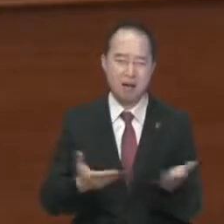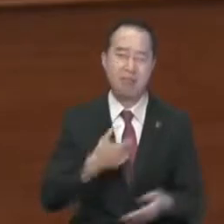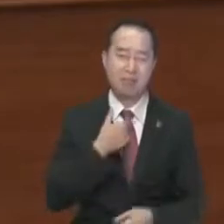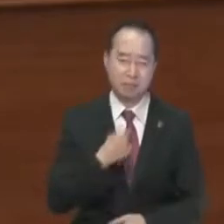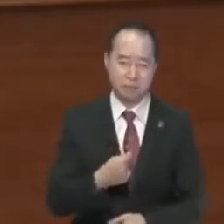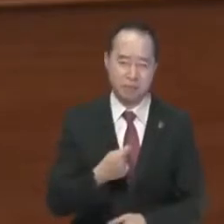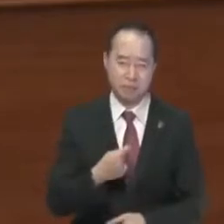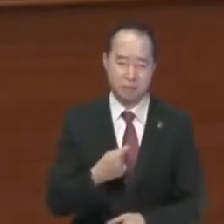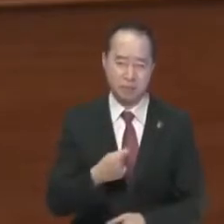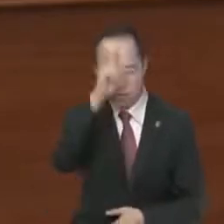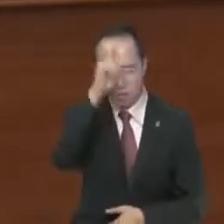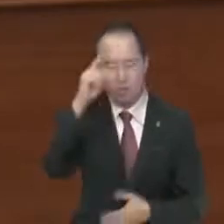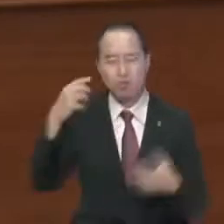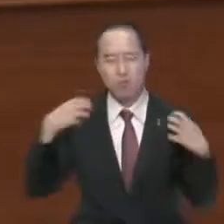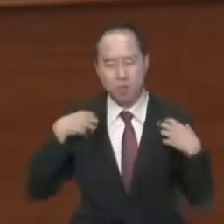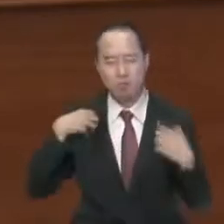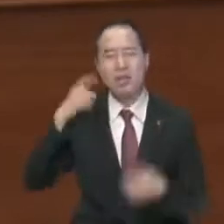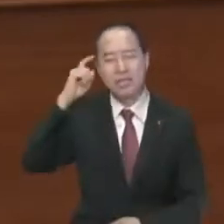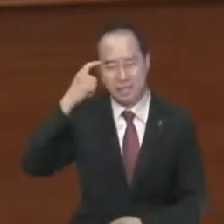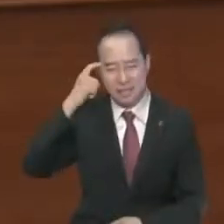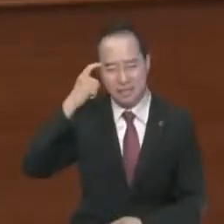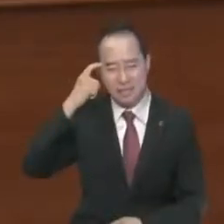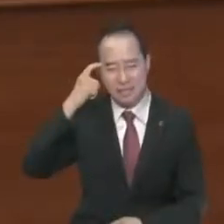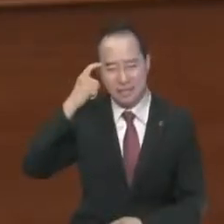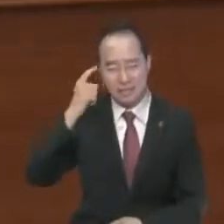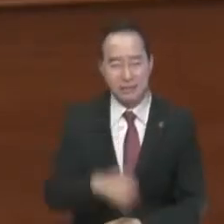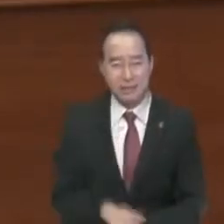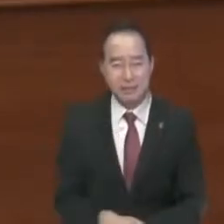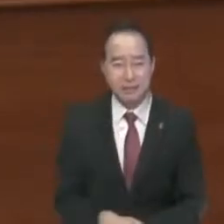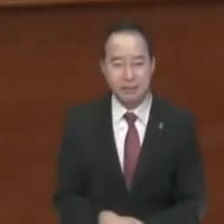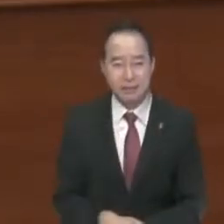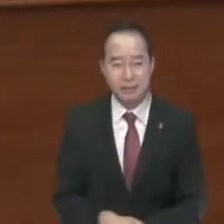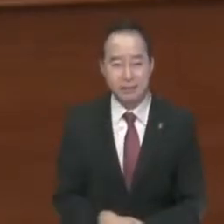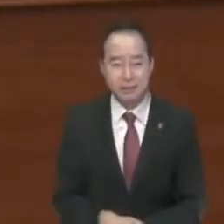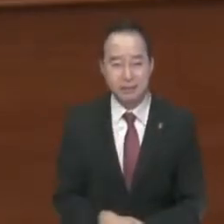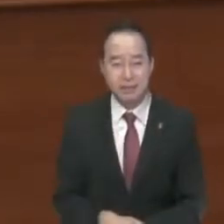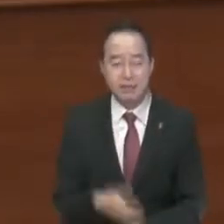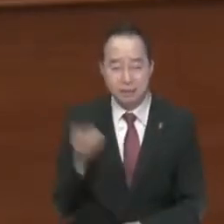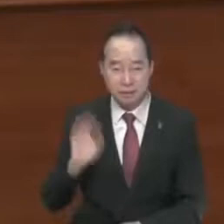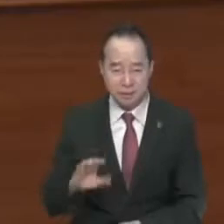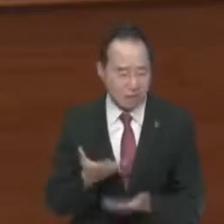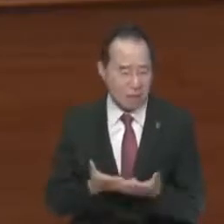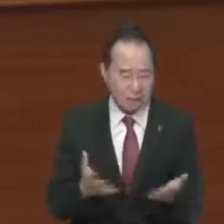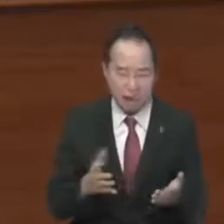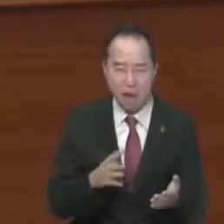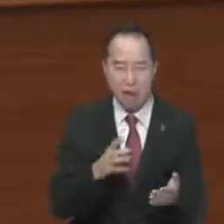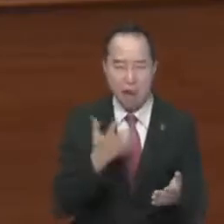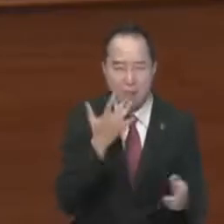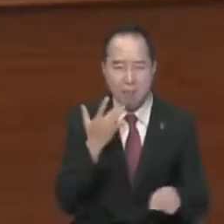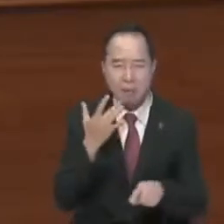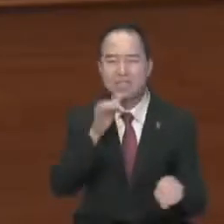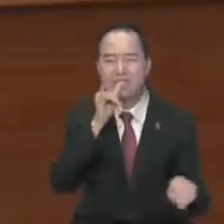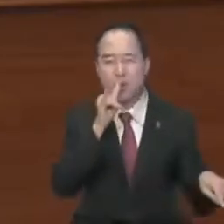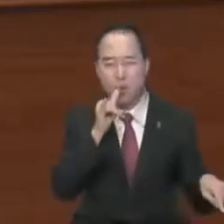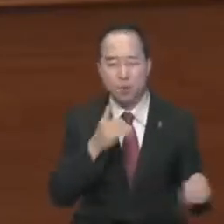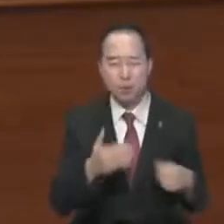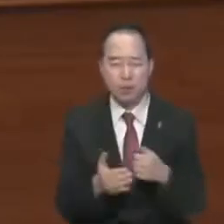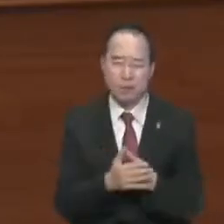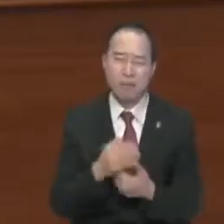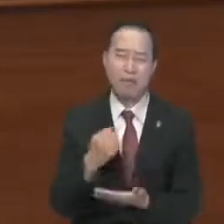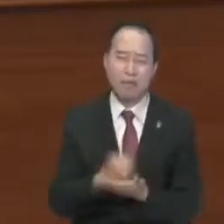것이 정부의 의지이고 정책인데 그런 사각지대도 있을 수 있겠다 싶어서 안타까운